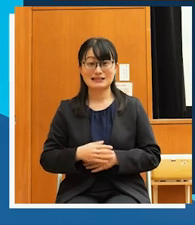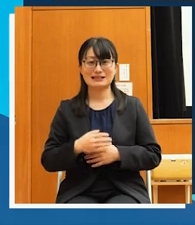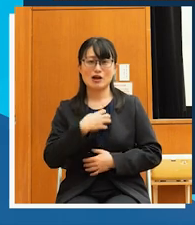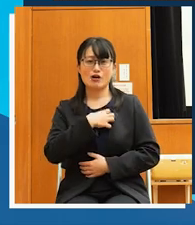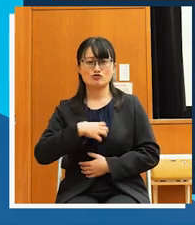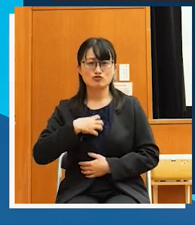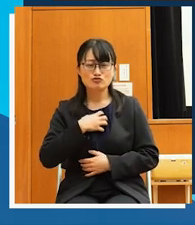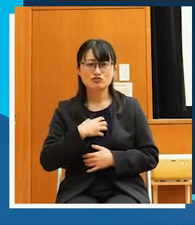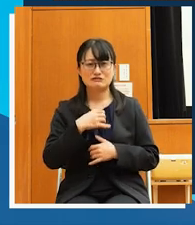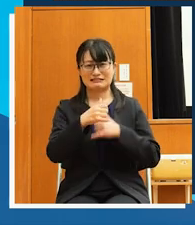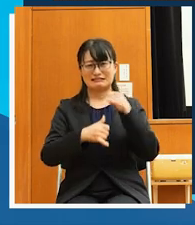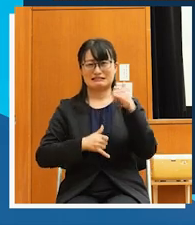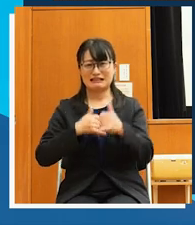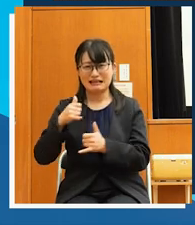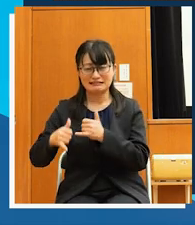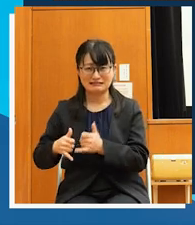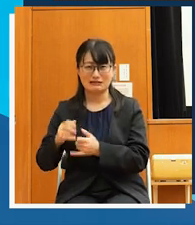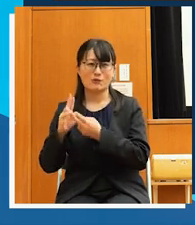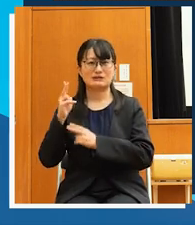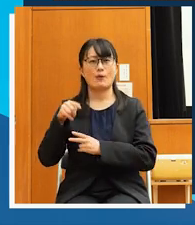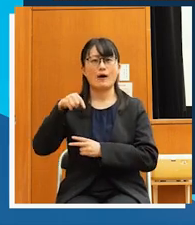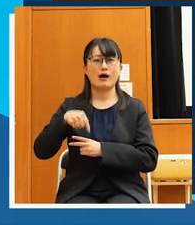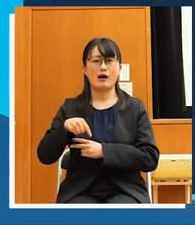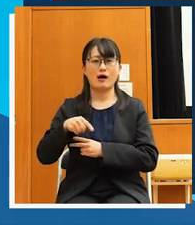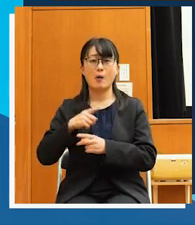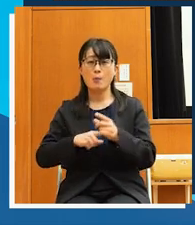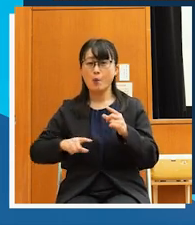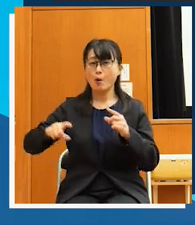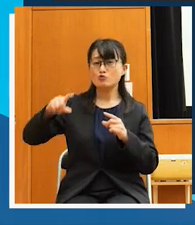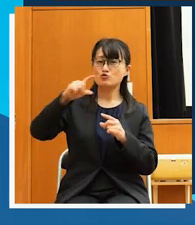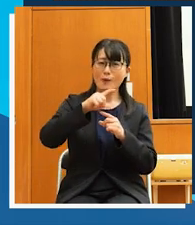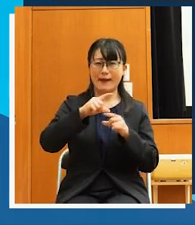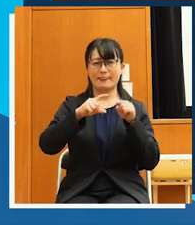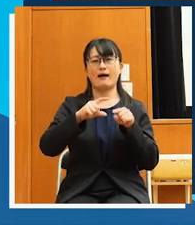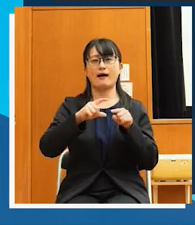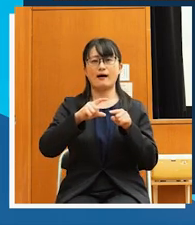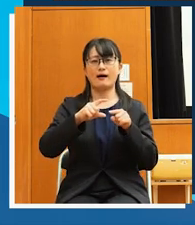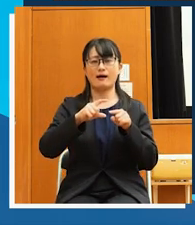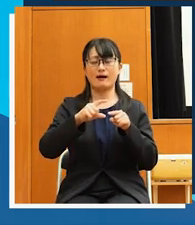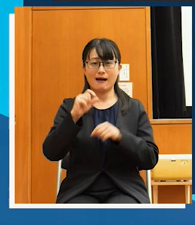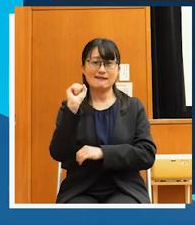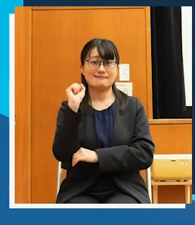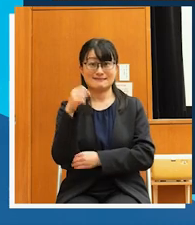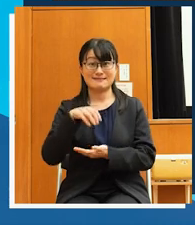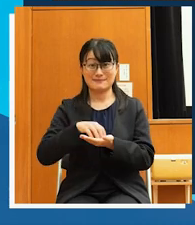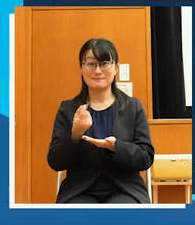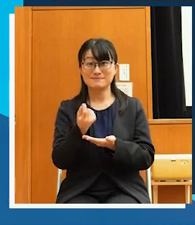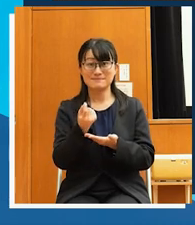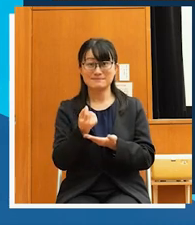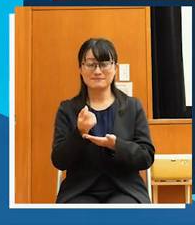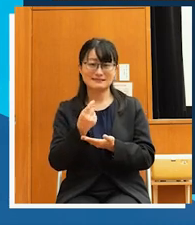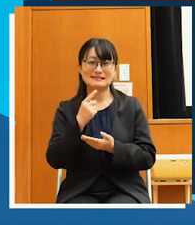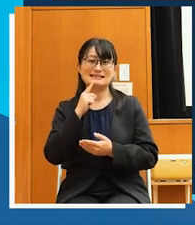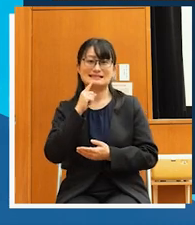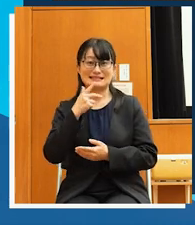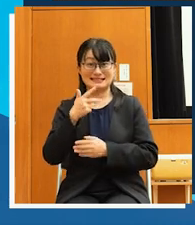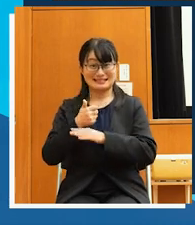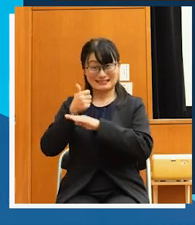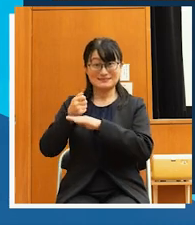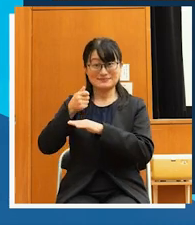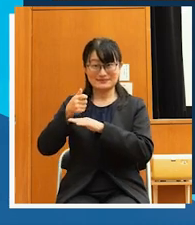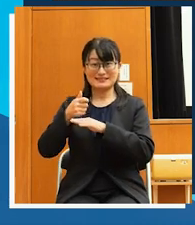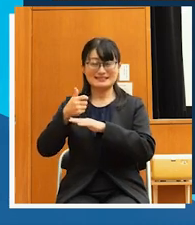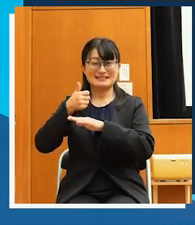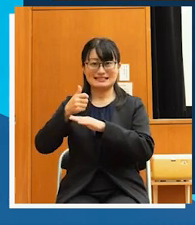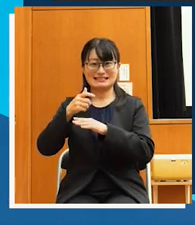のおもう1つ苦難の加えてしまったと加えられてしまったという風に沖縄県の知事が言ったということなんです